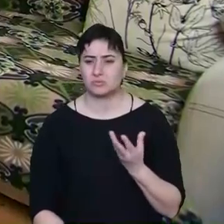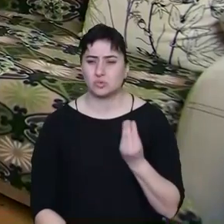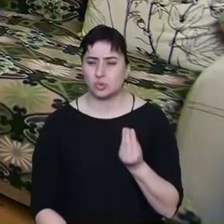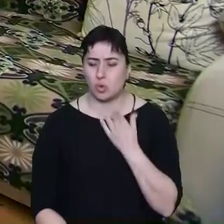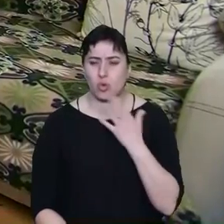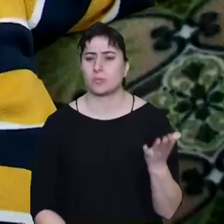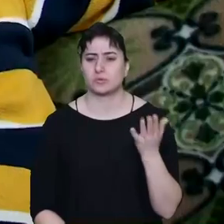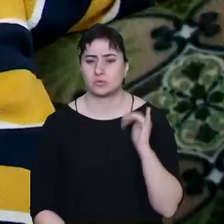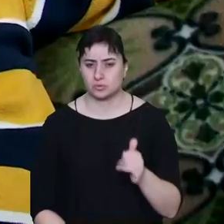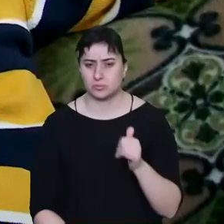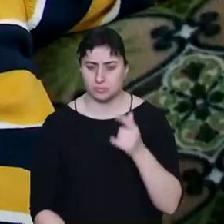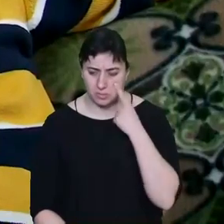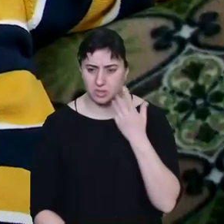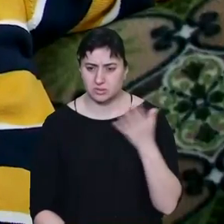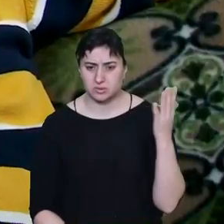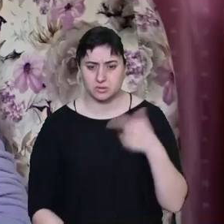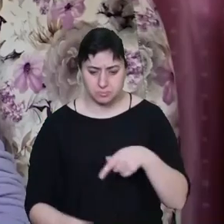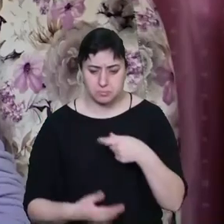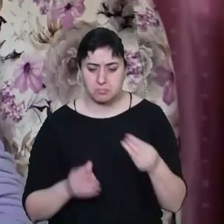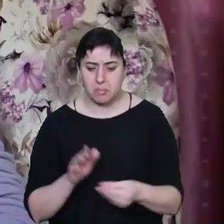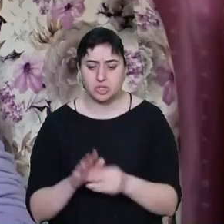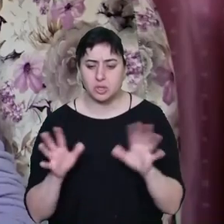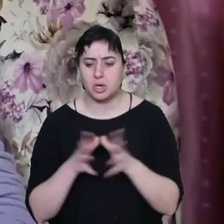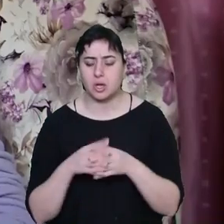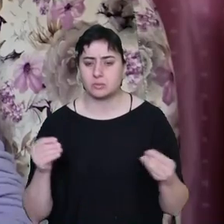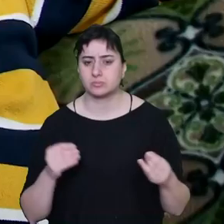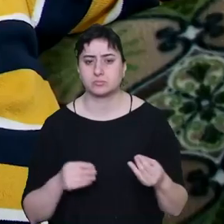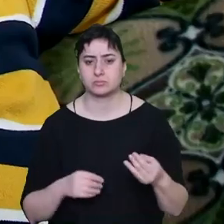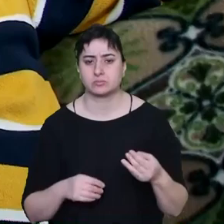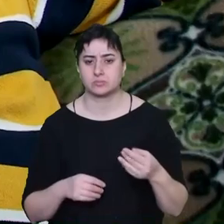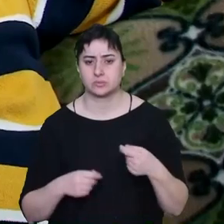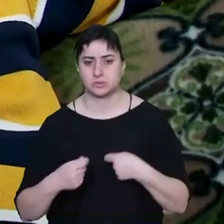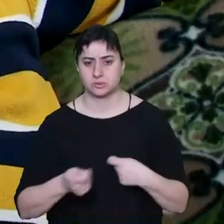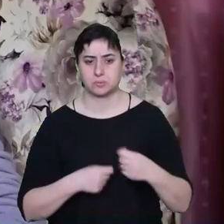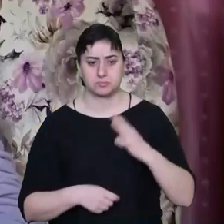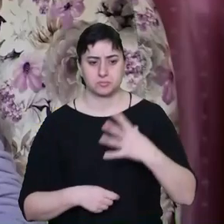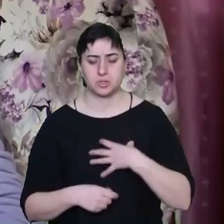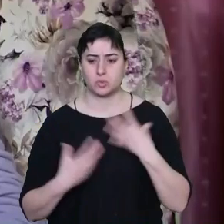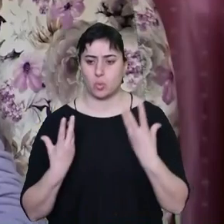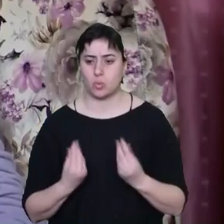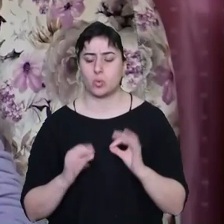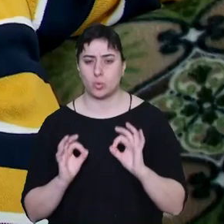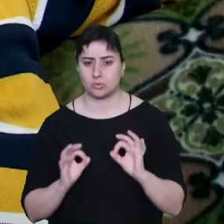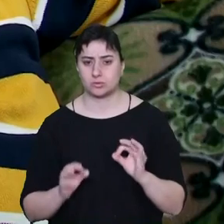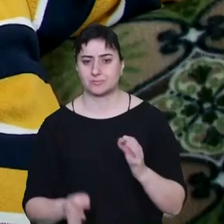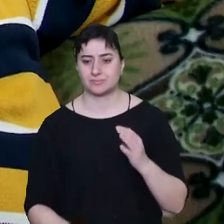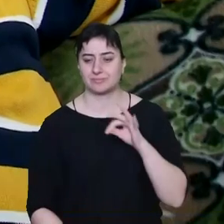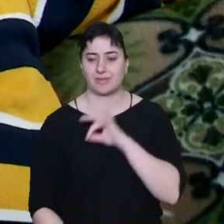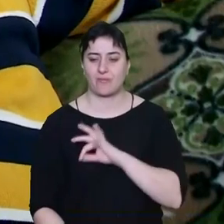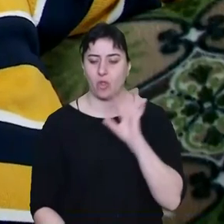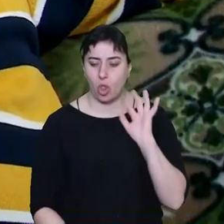güzel ya, neresi güzel. Başıma şalamayayım ya. Hele bir de şirketin başına geçerse çok avantam